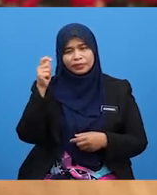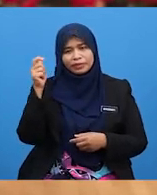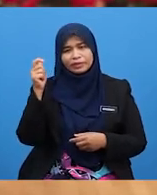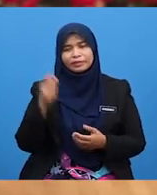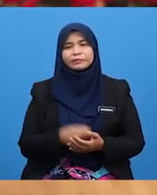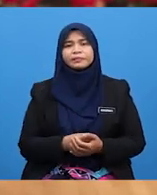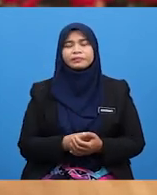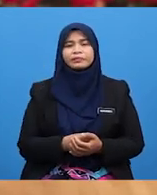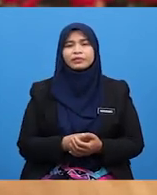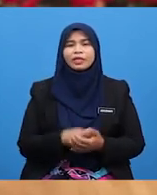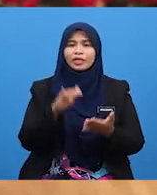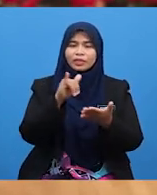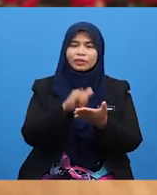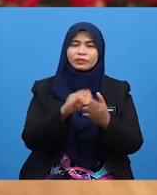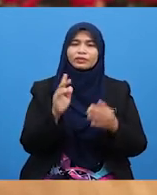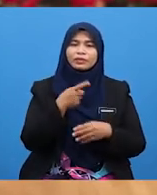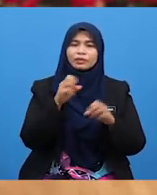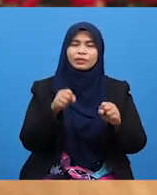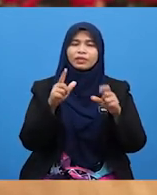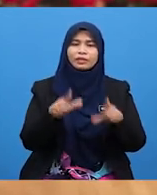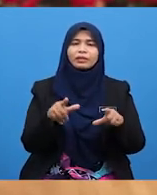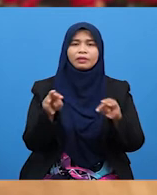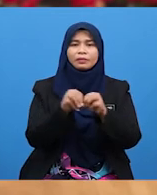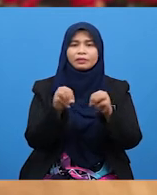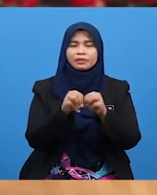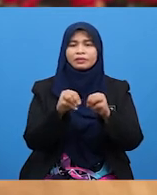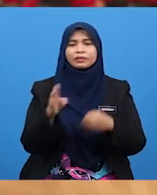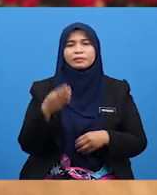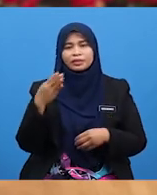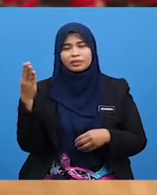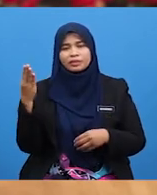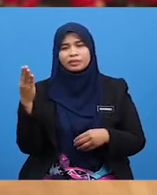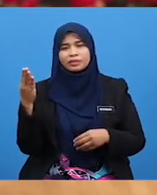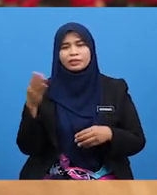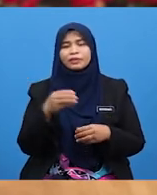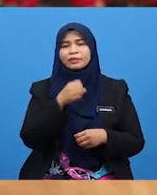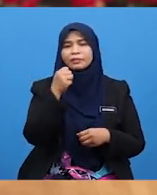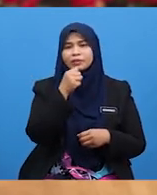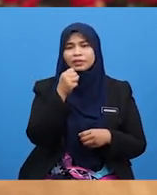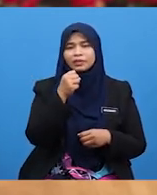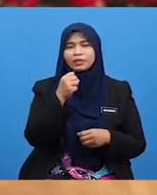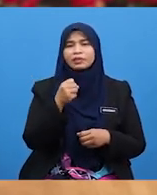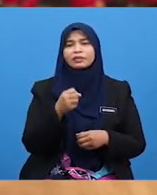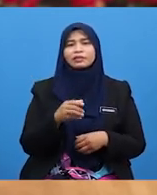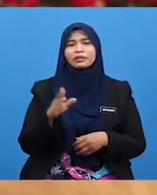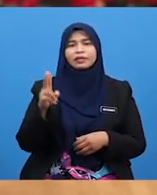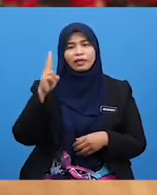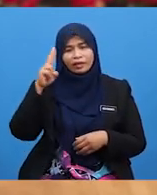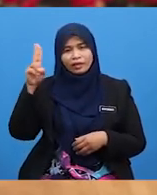tuan. Itu kita boleh letak macam-macam lah. Biasanya penyanyi Melayu asli akan letak aduhailah